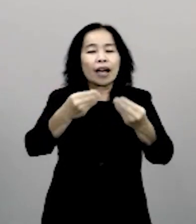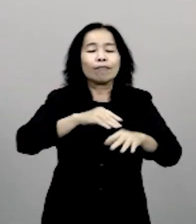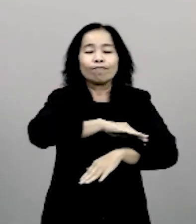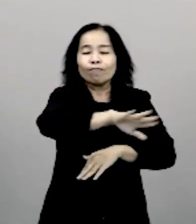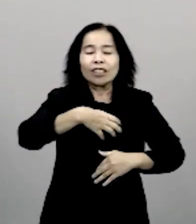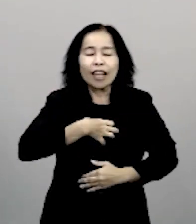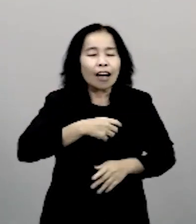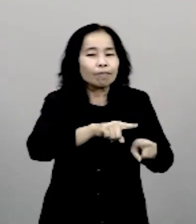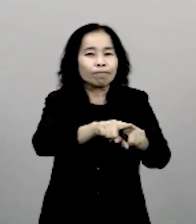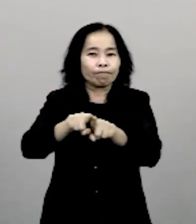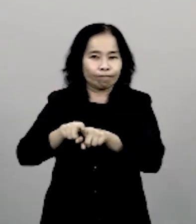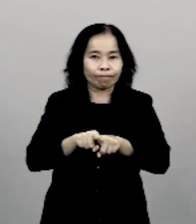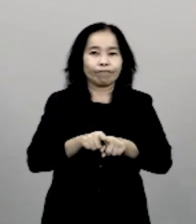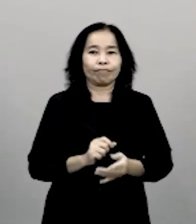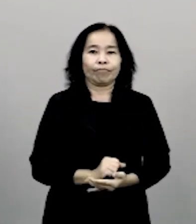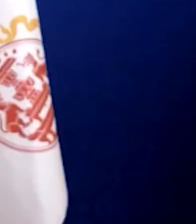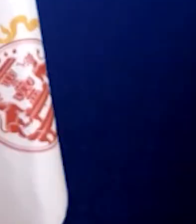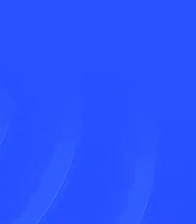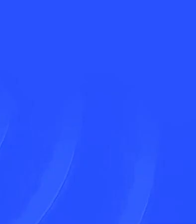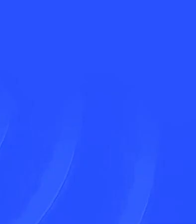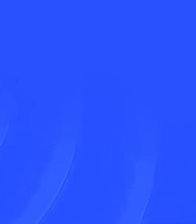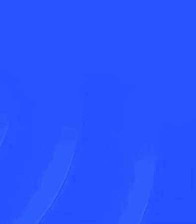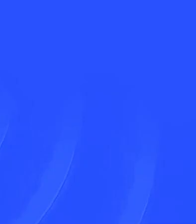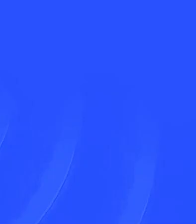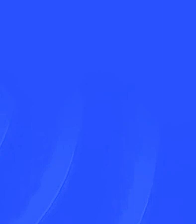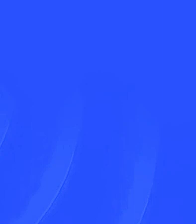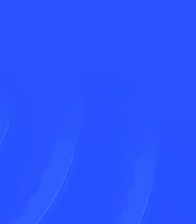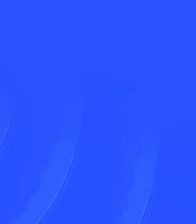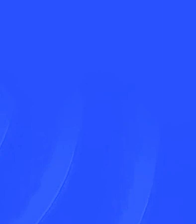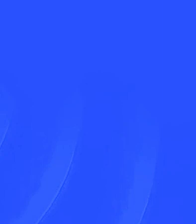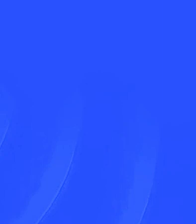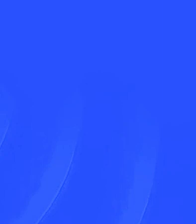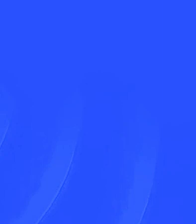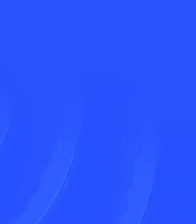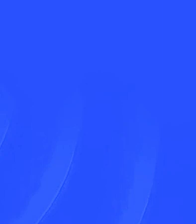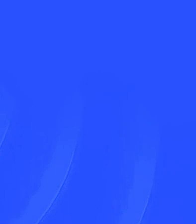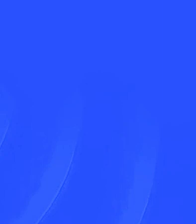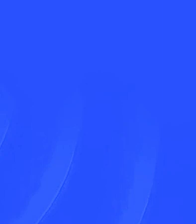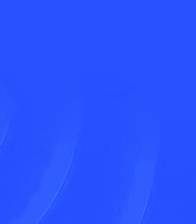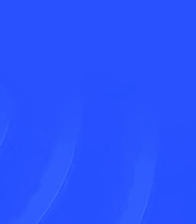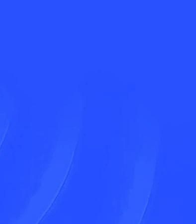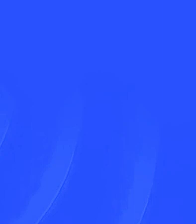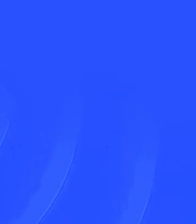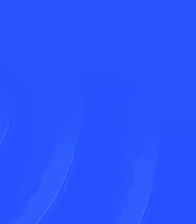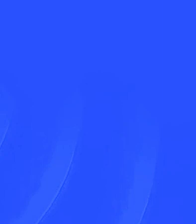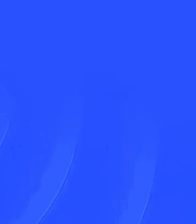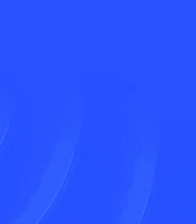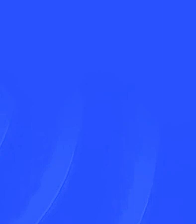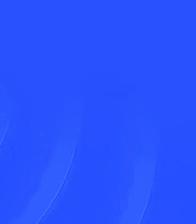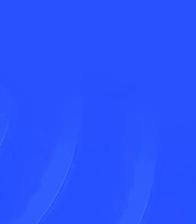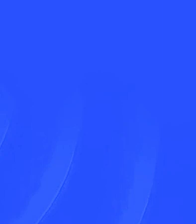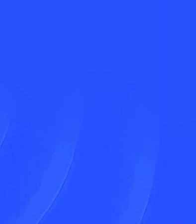พึงปรารถนาโดยทั่วกันข่าวช่อง 8ครบเครื่องเคียงข้าง